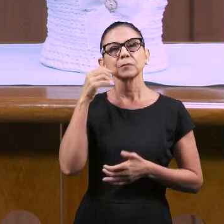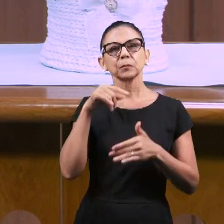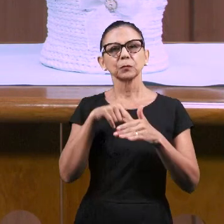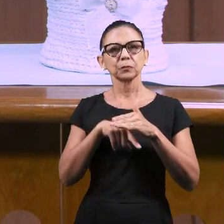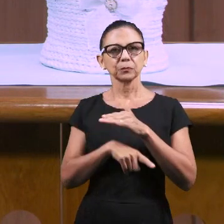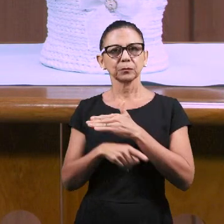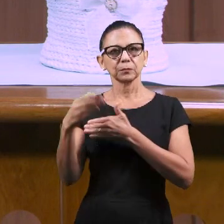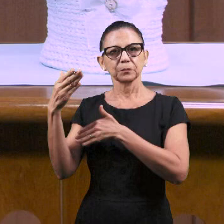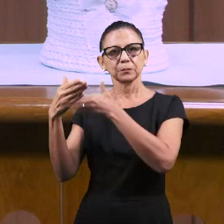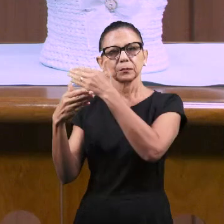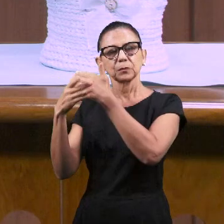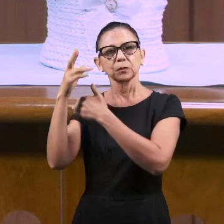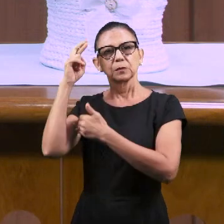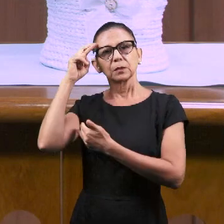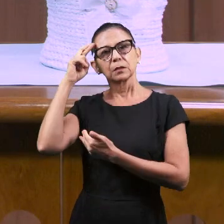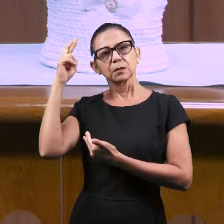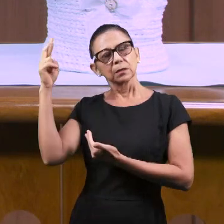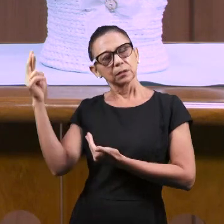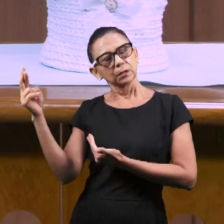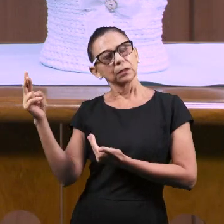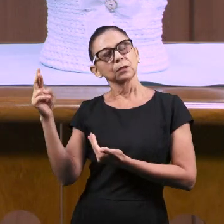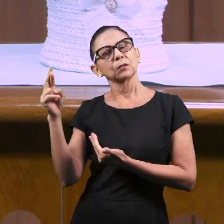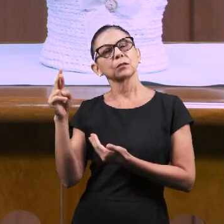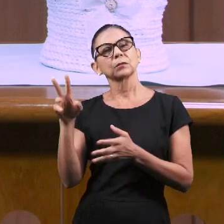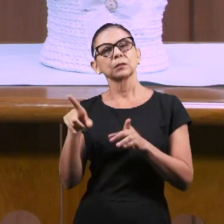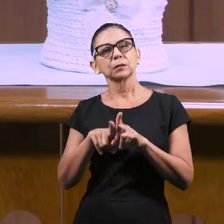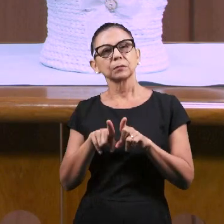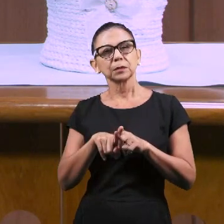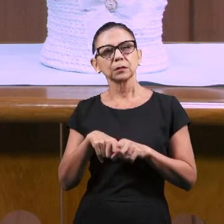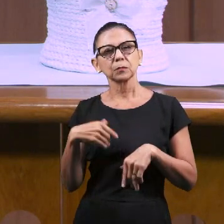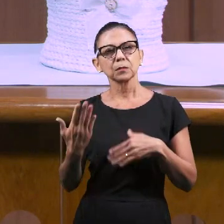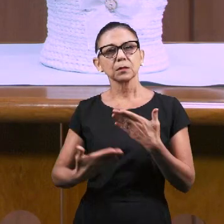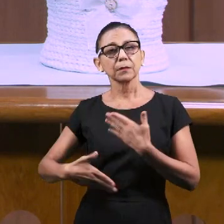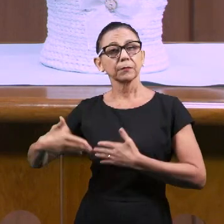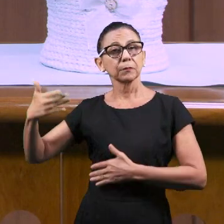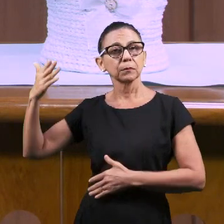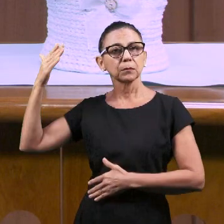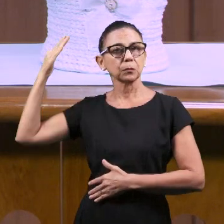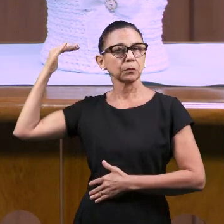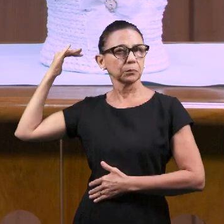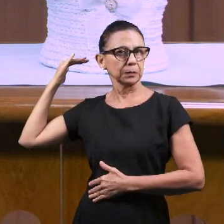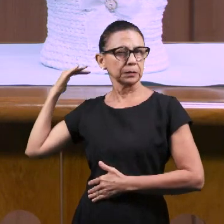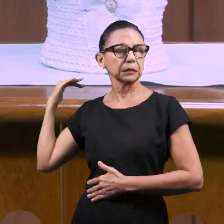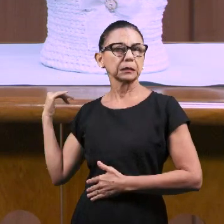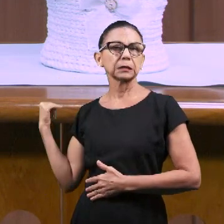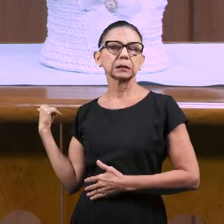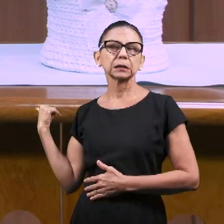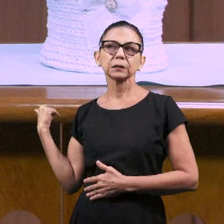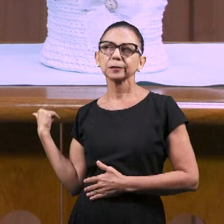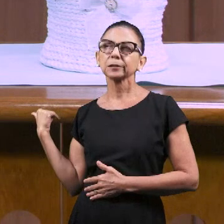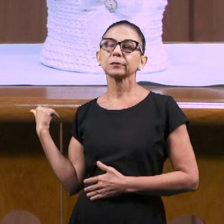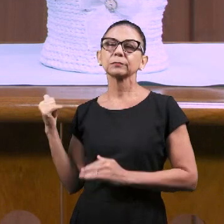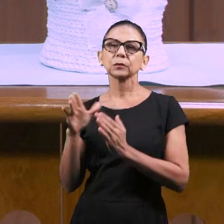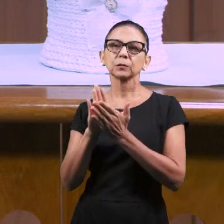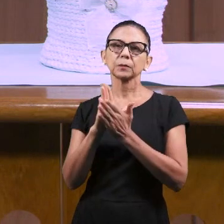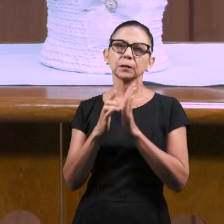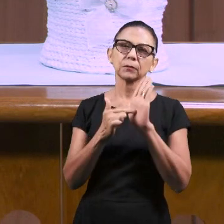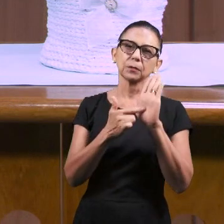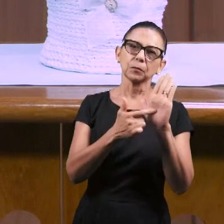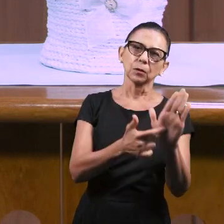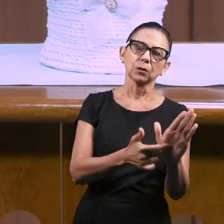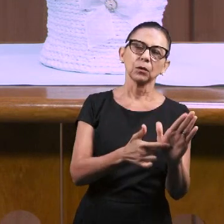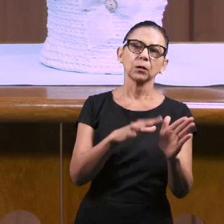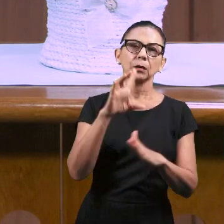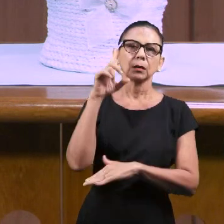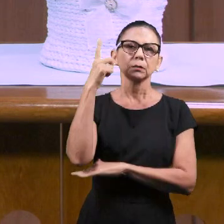avec toi. Aussi, comme les frères du passé, qui sont des références dans ta parole,